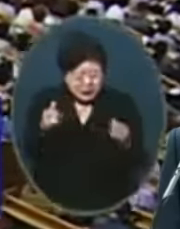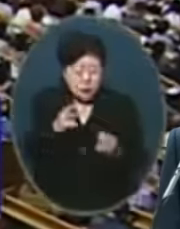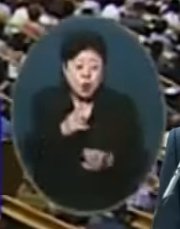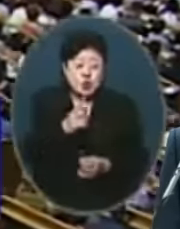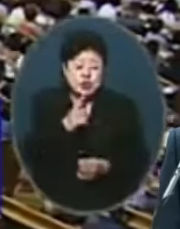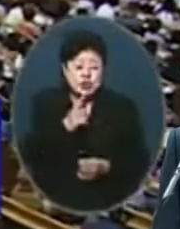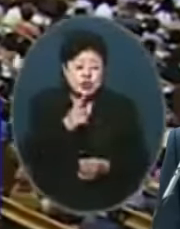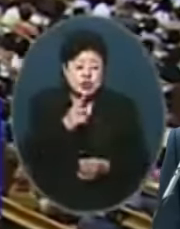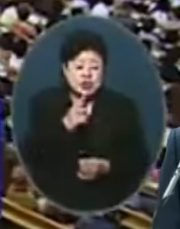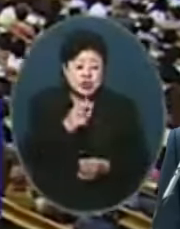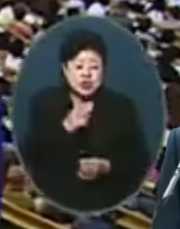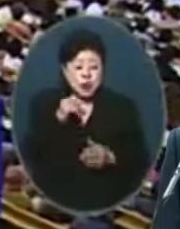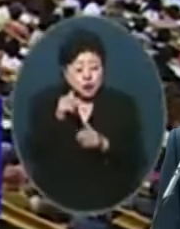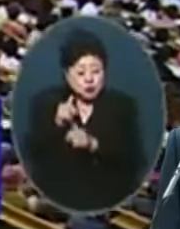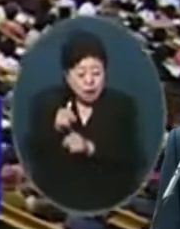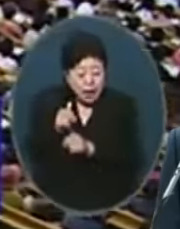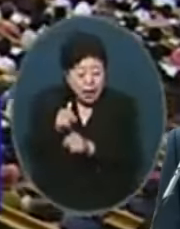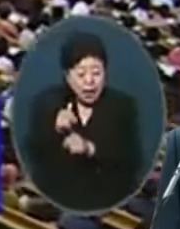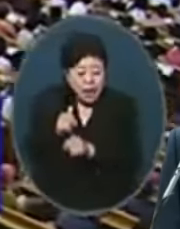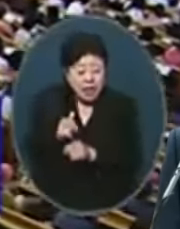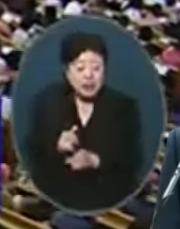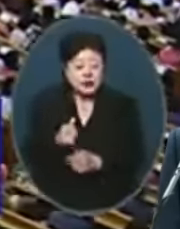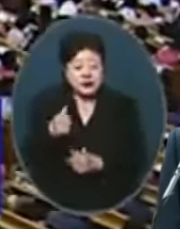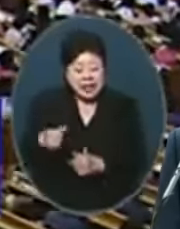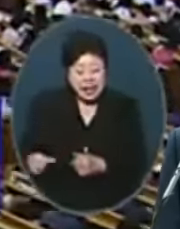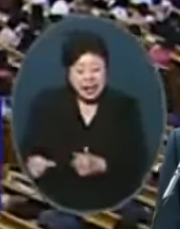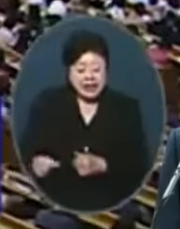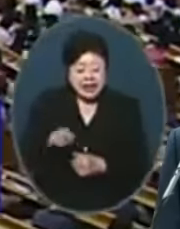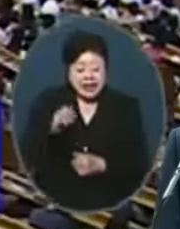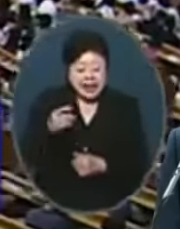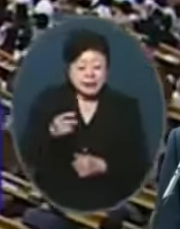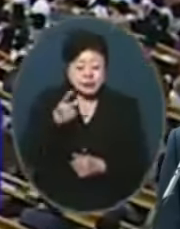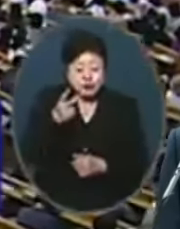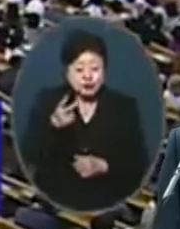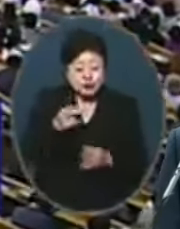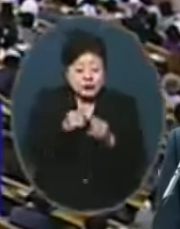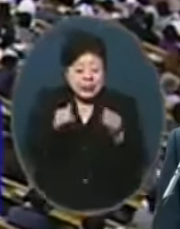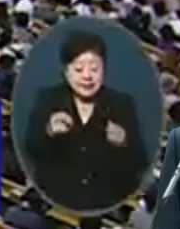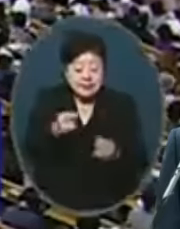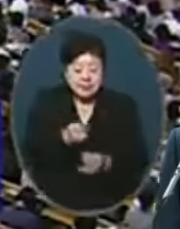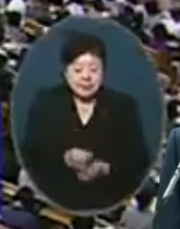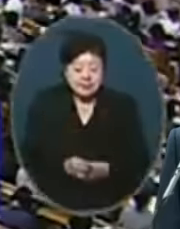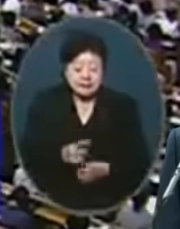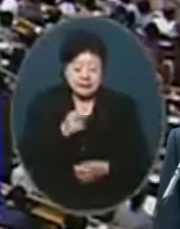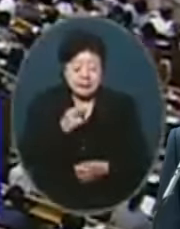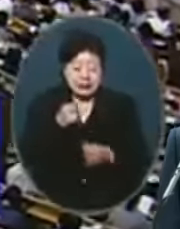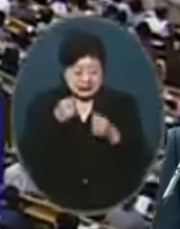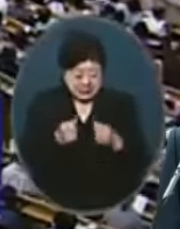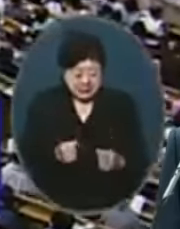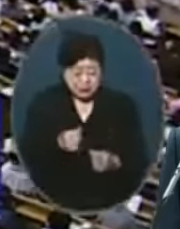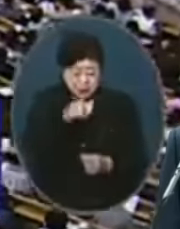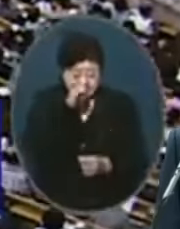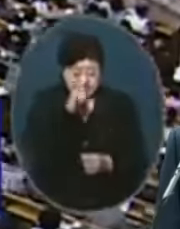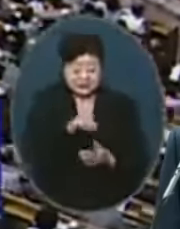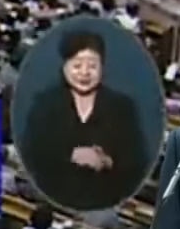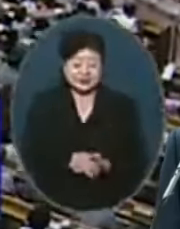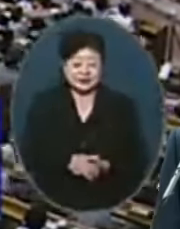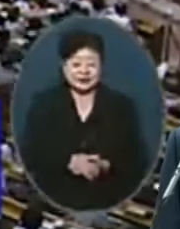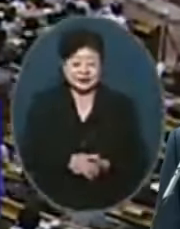오직 눈의 아들 여호수아와 여분네의 아들 갈렙이 생존하는 일이에요.